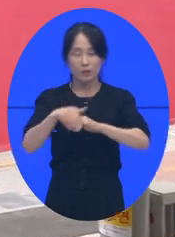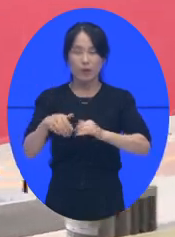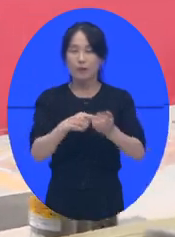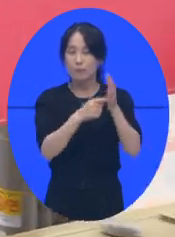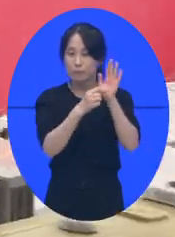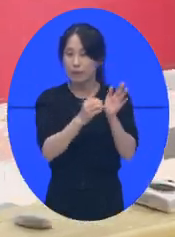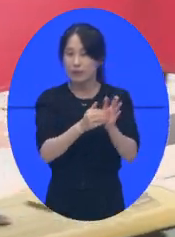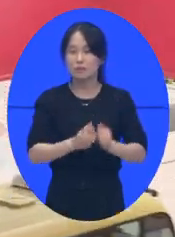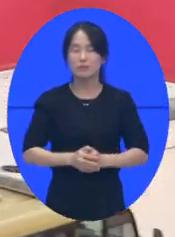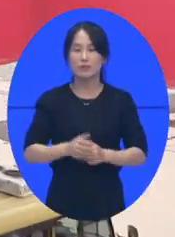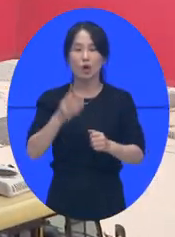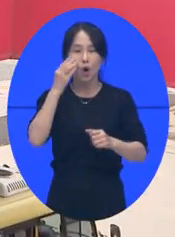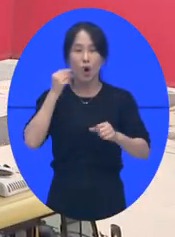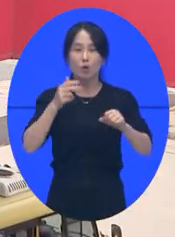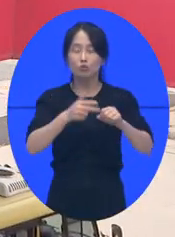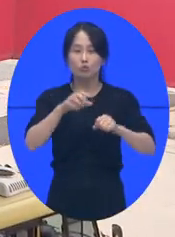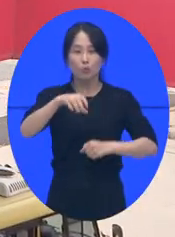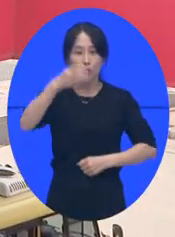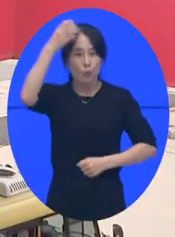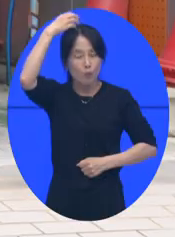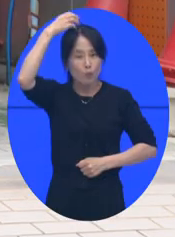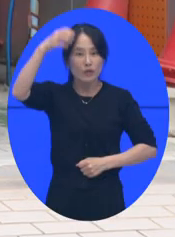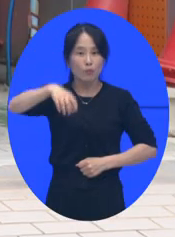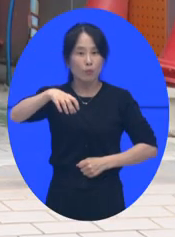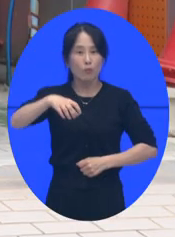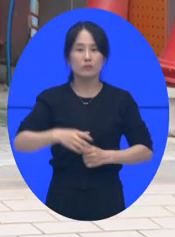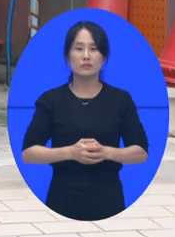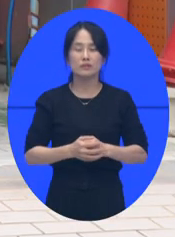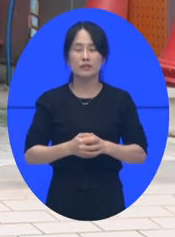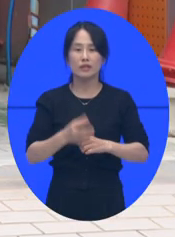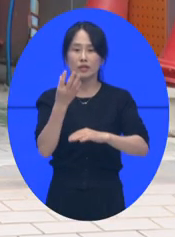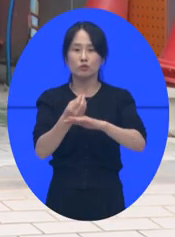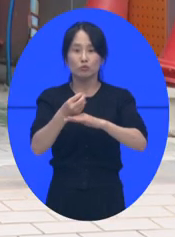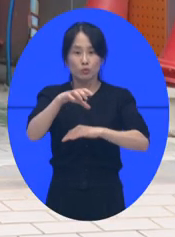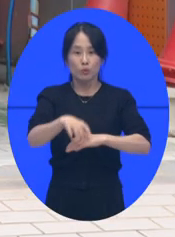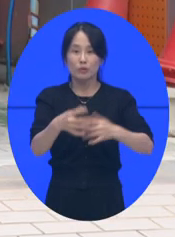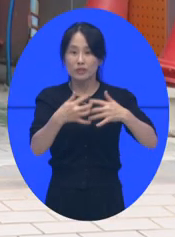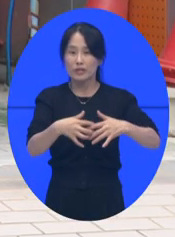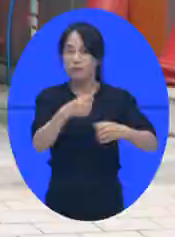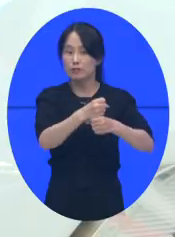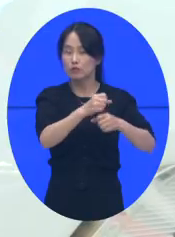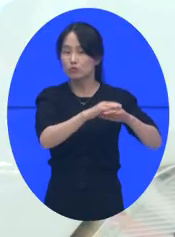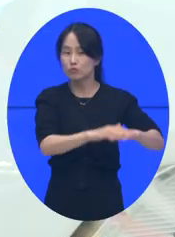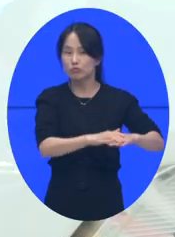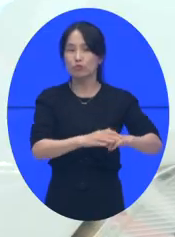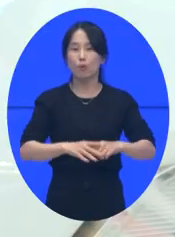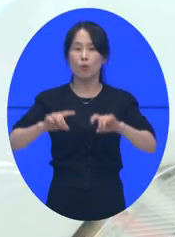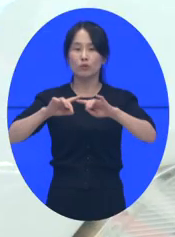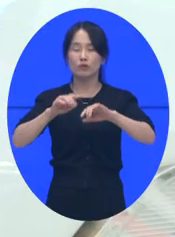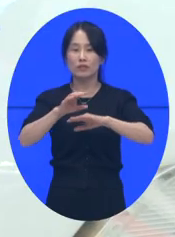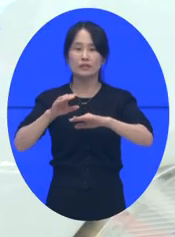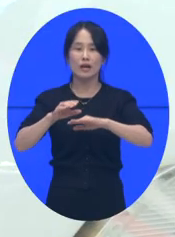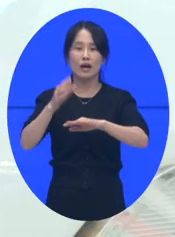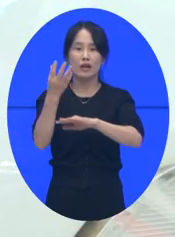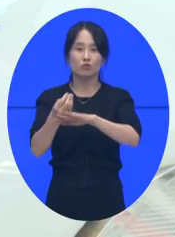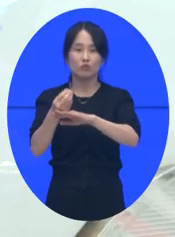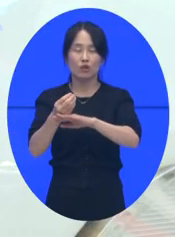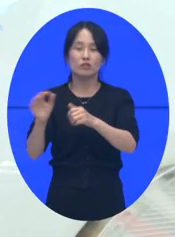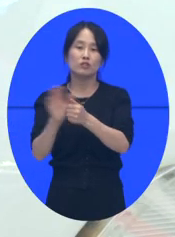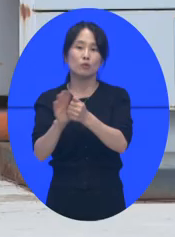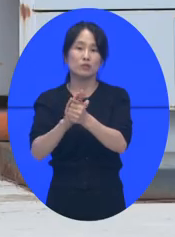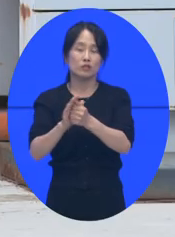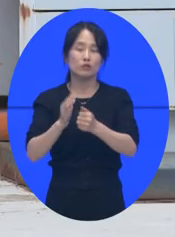주유소 옥상에 태양광 등 신재생 에너지 설비를 설치해 전력을 생산 판매하고 전기차와 수소차 충전 서비스를 제공하는